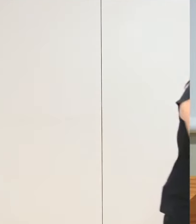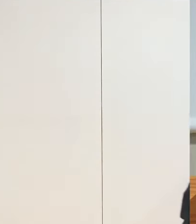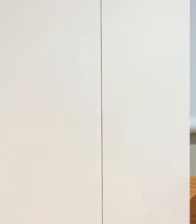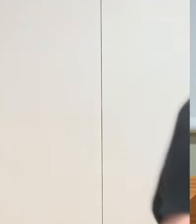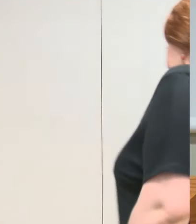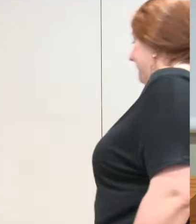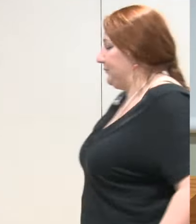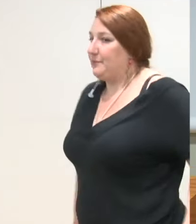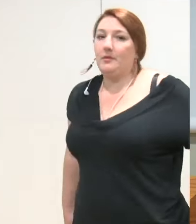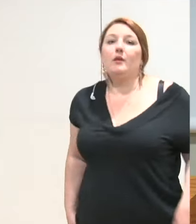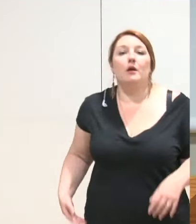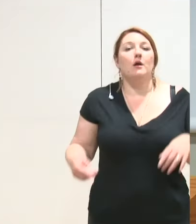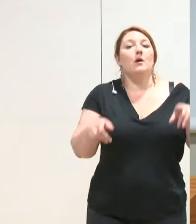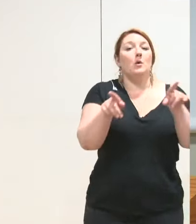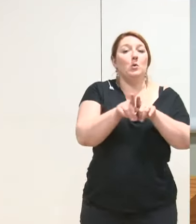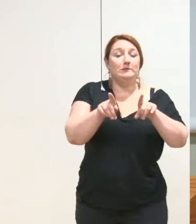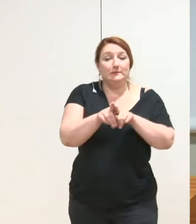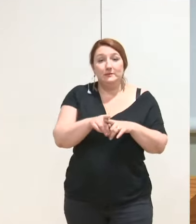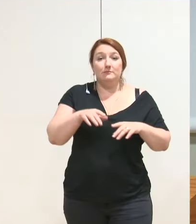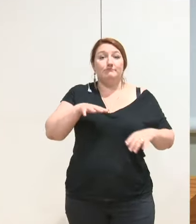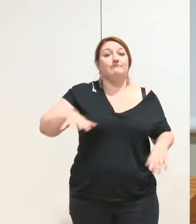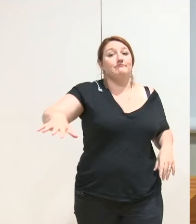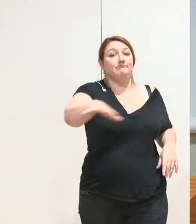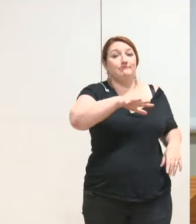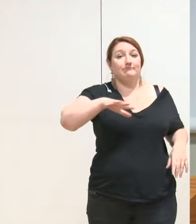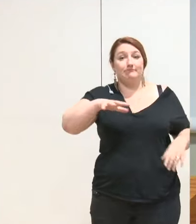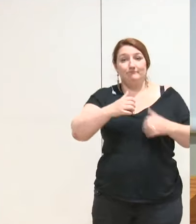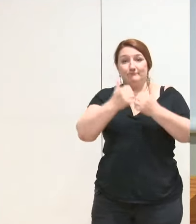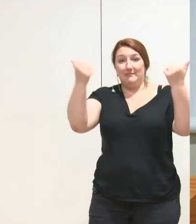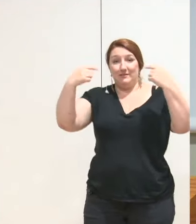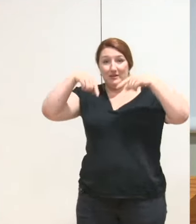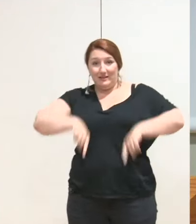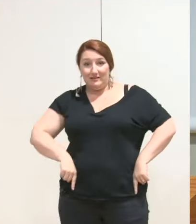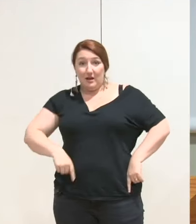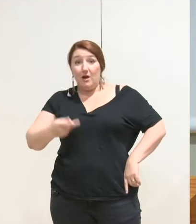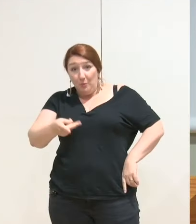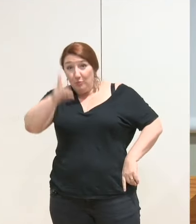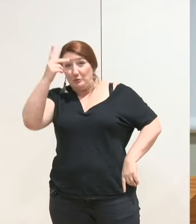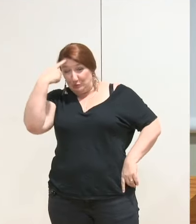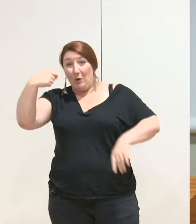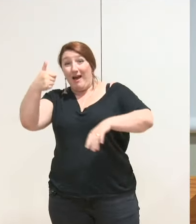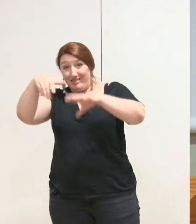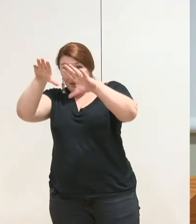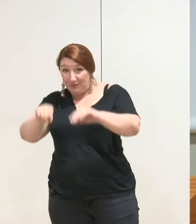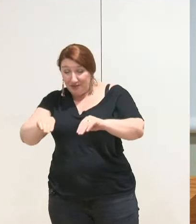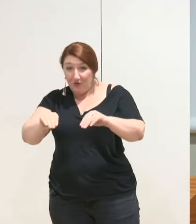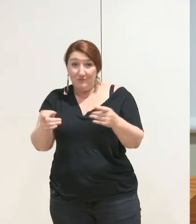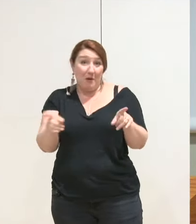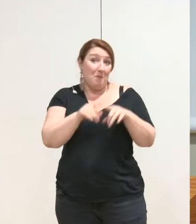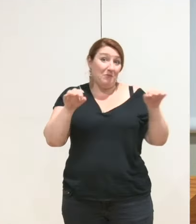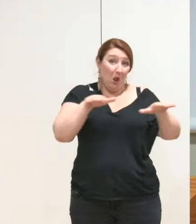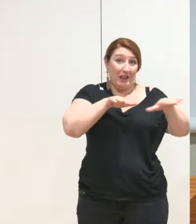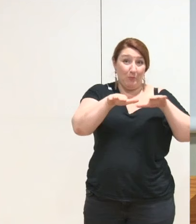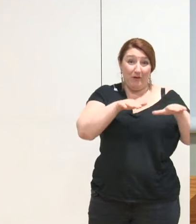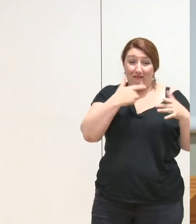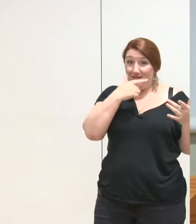dissonance on va dire sur le terrain avec l'État qui dit qu' met plus par habitant et en fait les moyens disponibles qui sont inférieurs et il nous faut